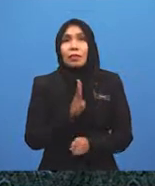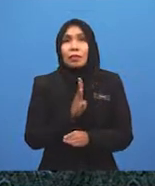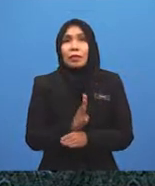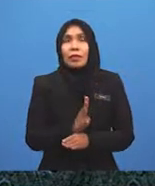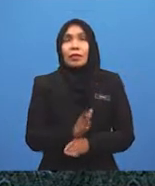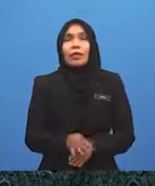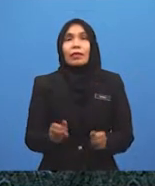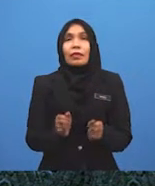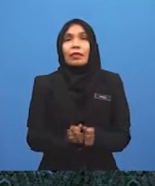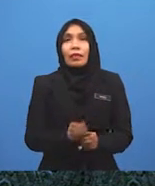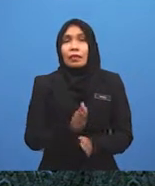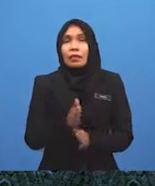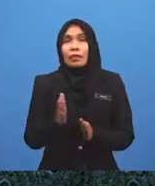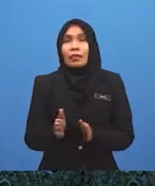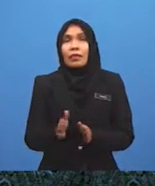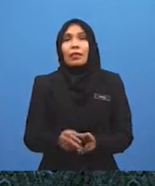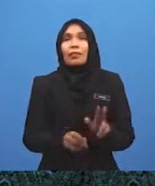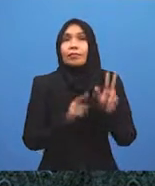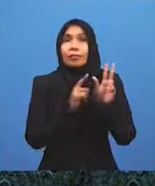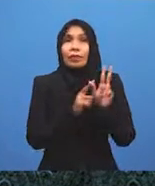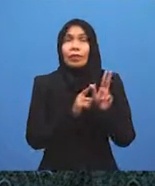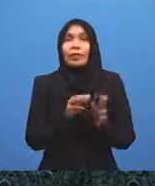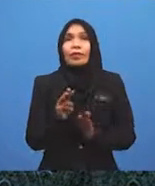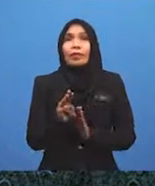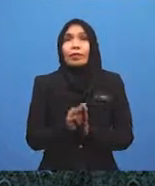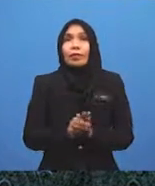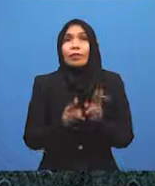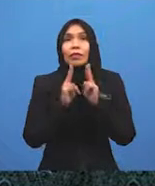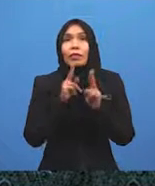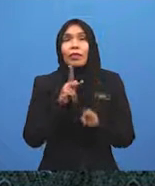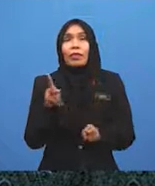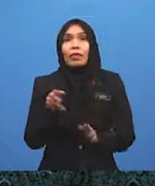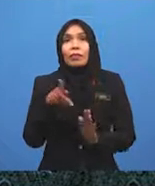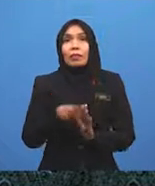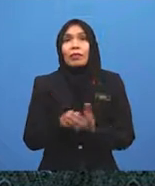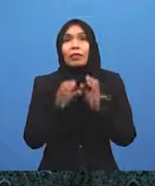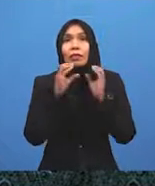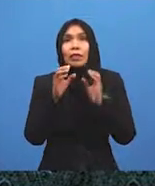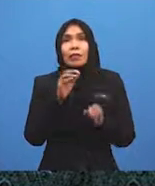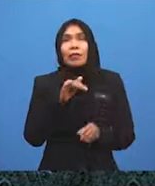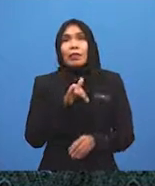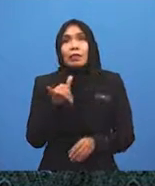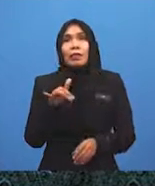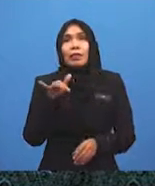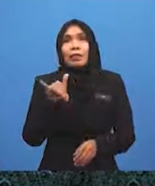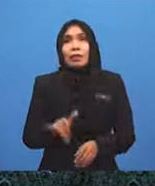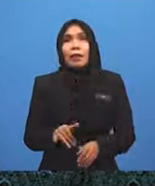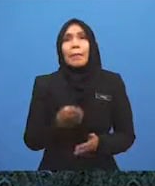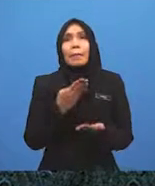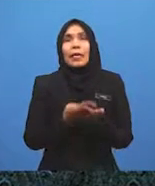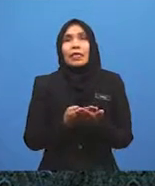Ketiga, mengucapkan percakapan yang baik dan berfaedah. Dan keempat